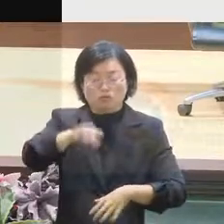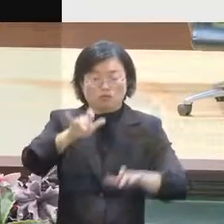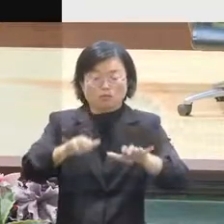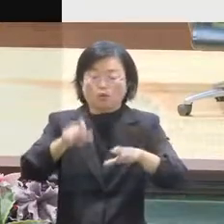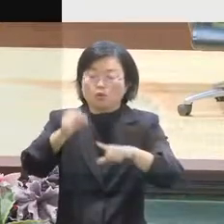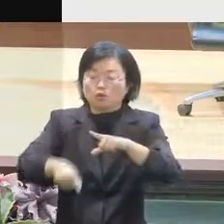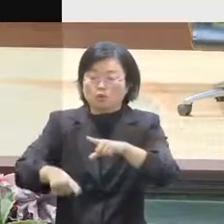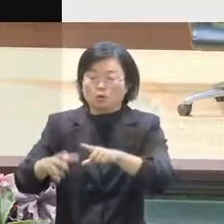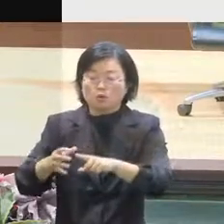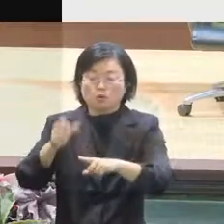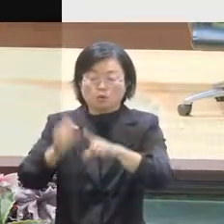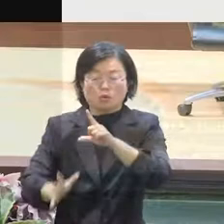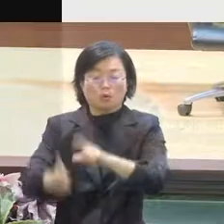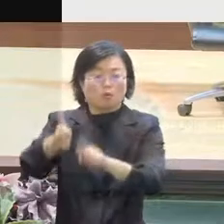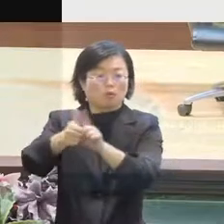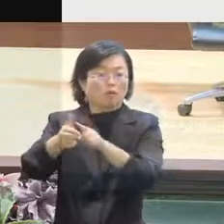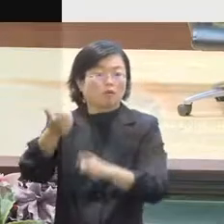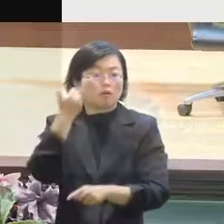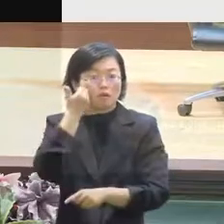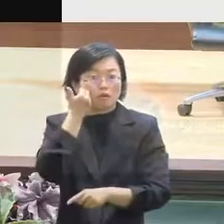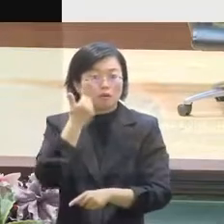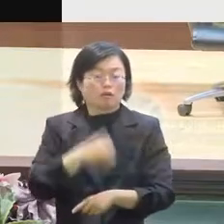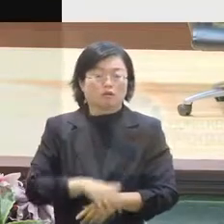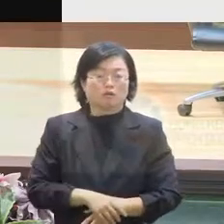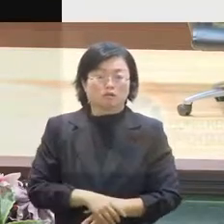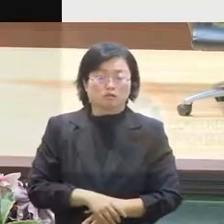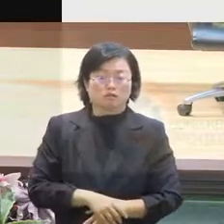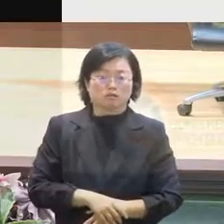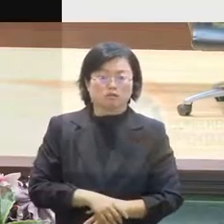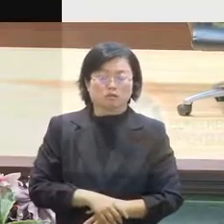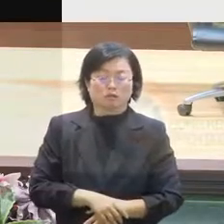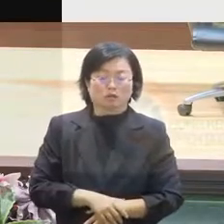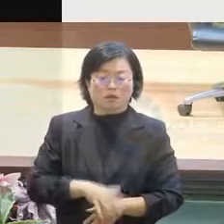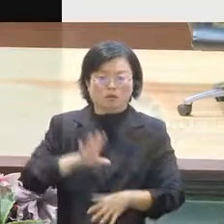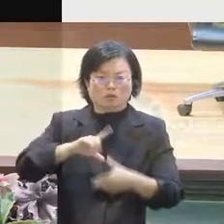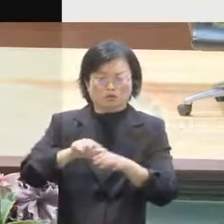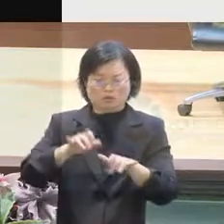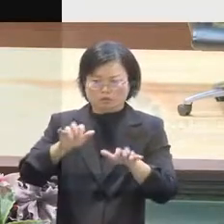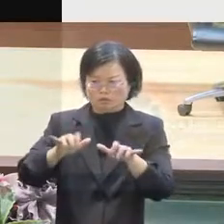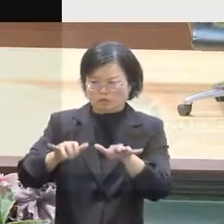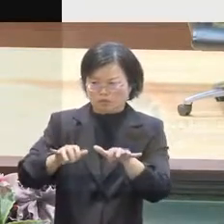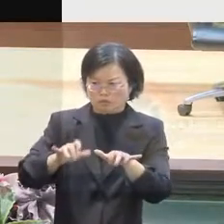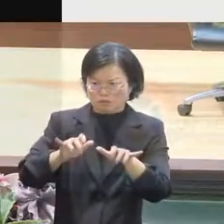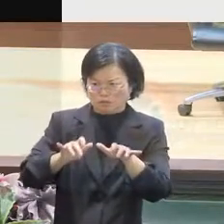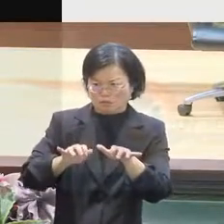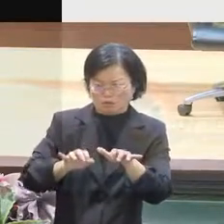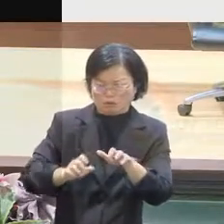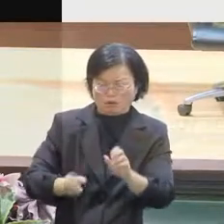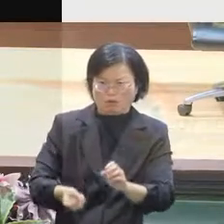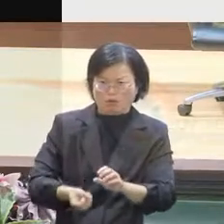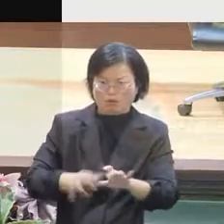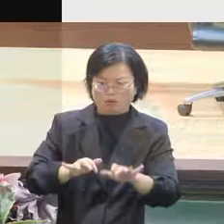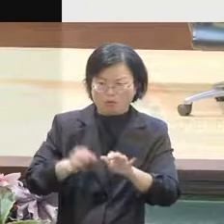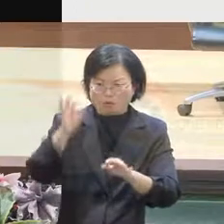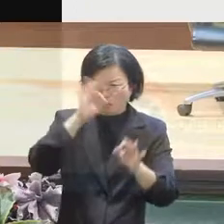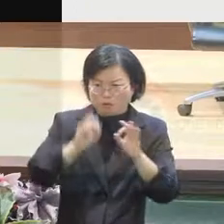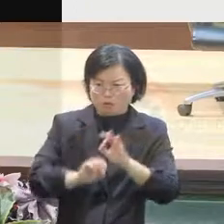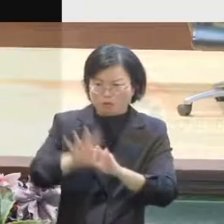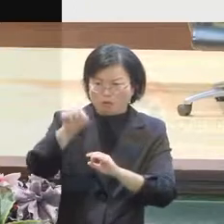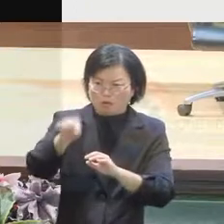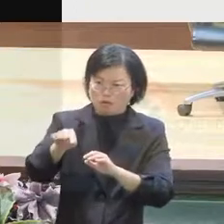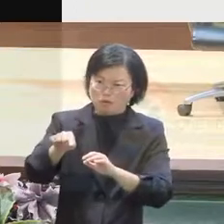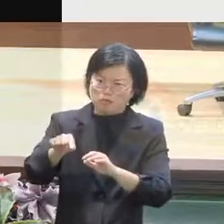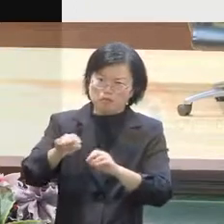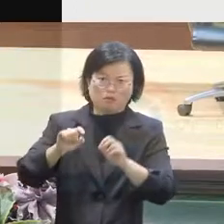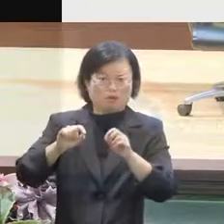呢，有些时候你会看到公司的拥有人并不是一个自然一个人的名字，而可能是另外一家公